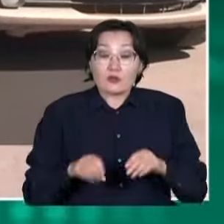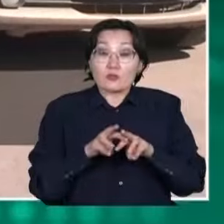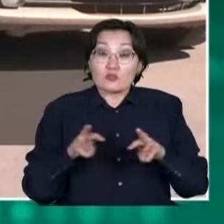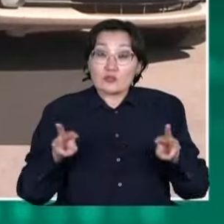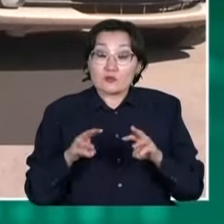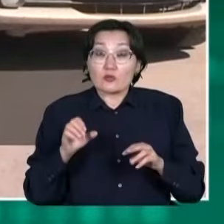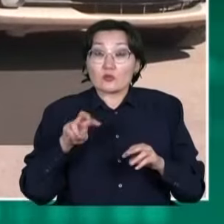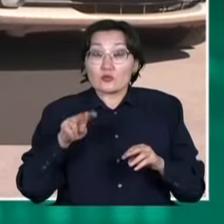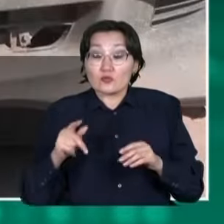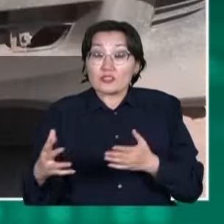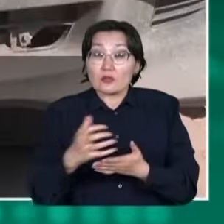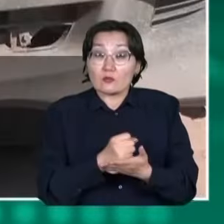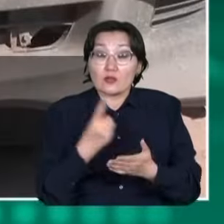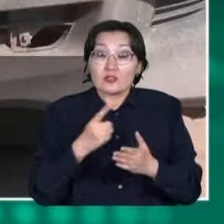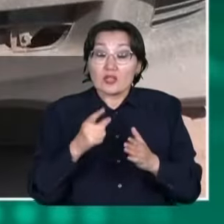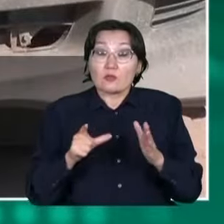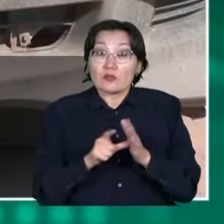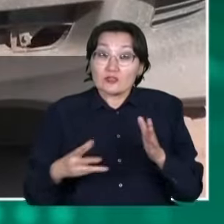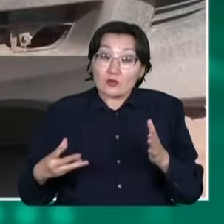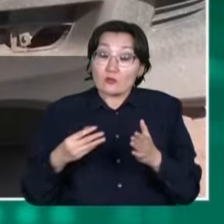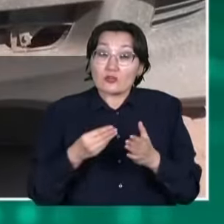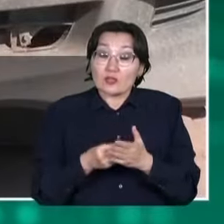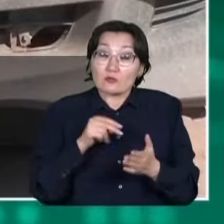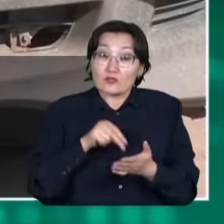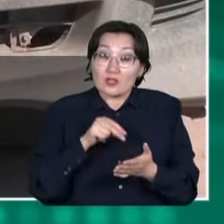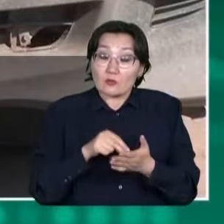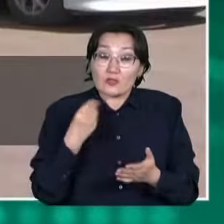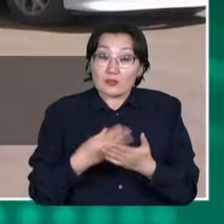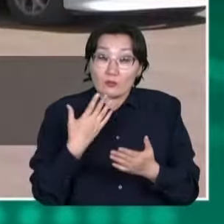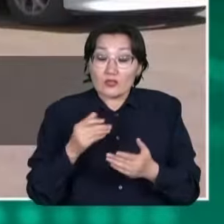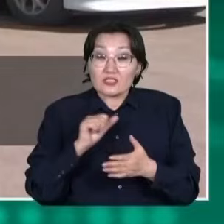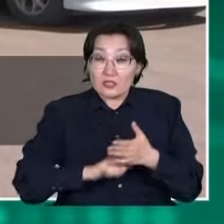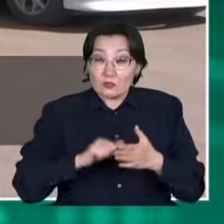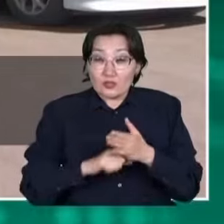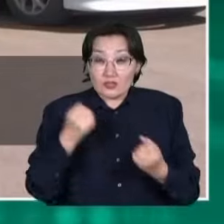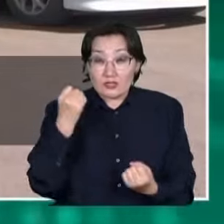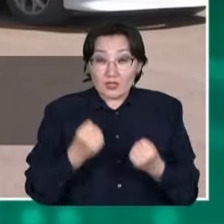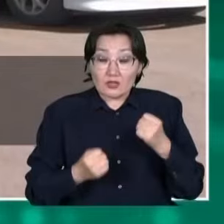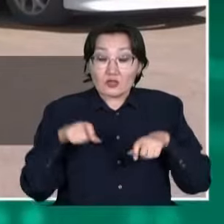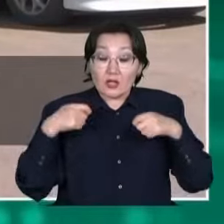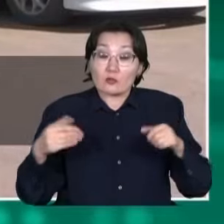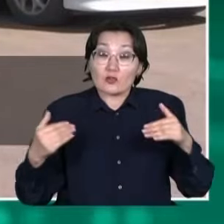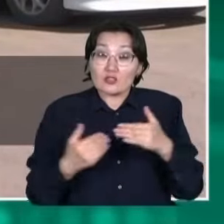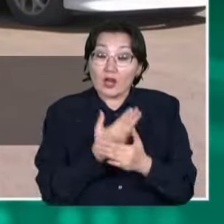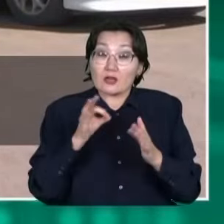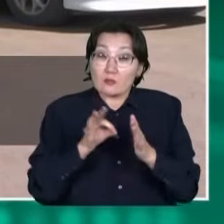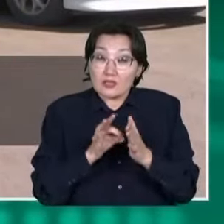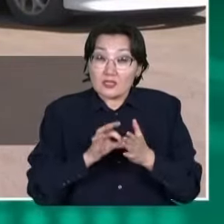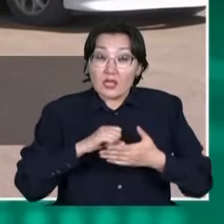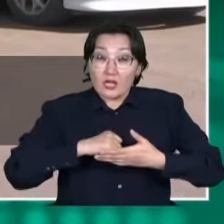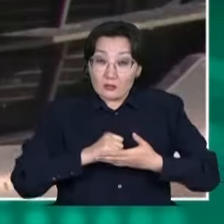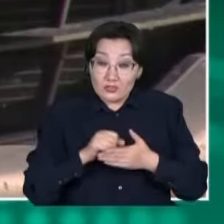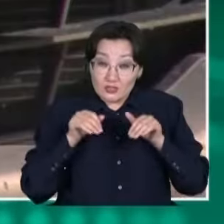Министрлік өтел алым мен алғашқы жарна құнының қымбат болуы еліміздегі көліктер нарығын жаңарту мақсатында қабылданған шешім екенін